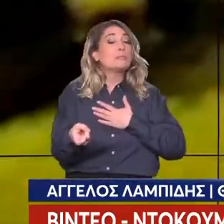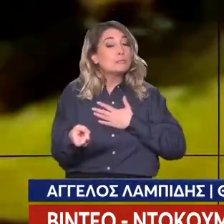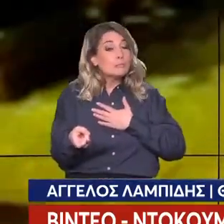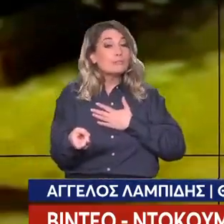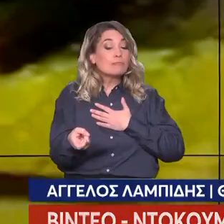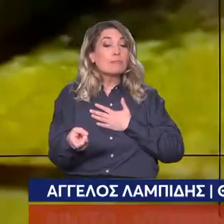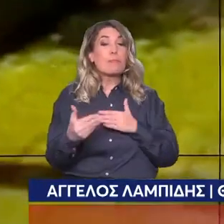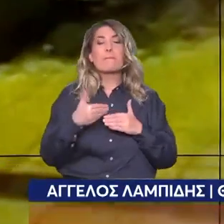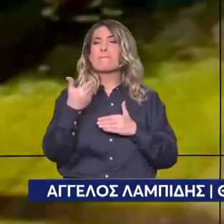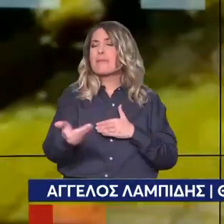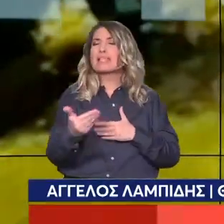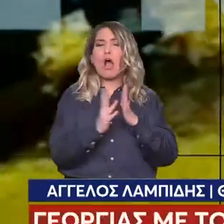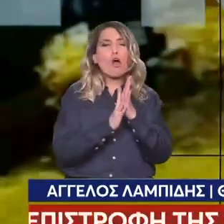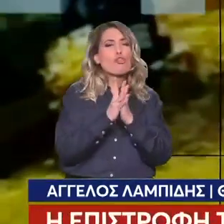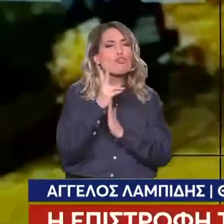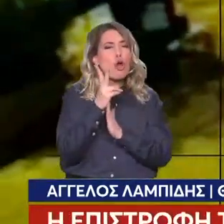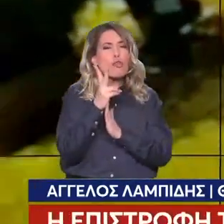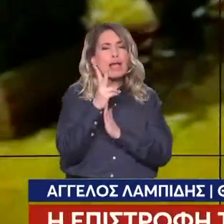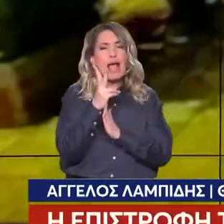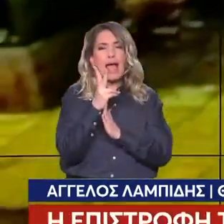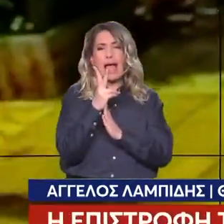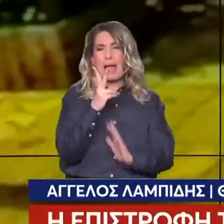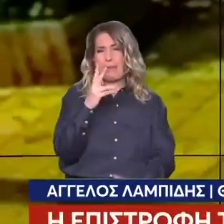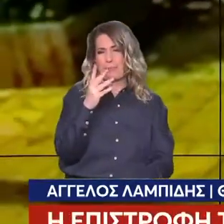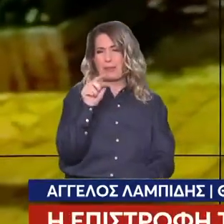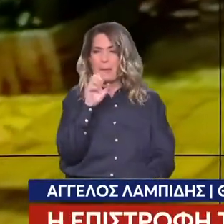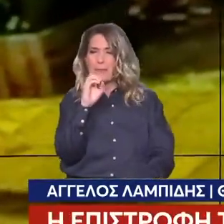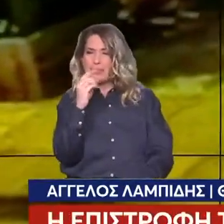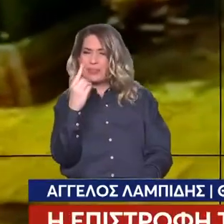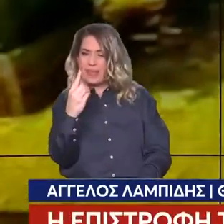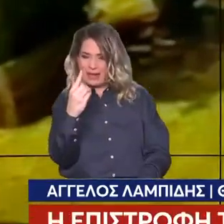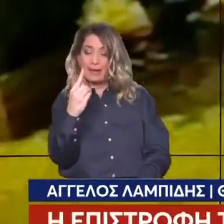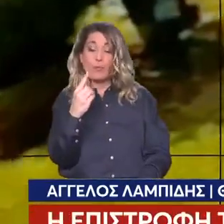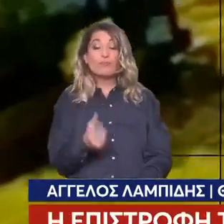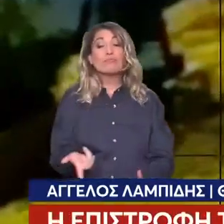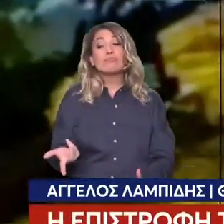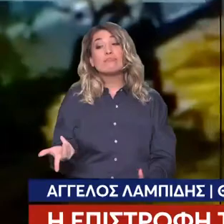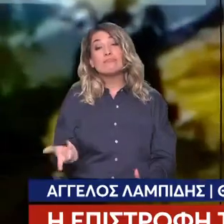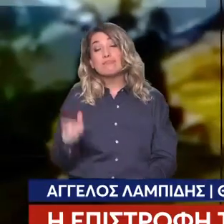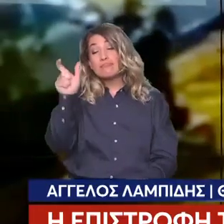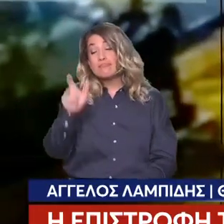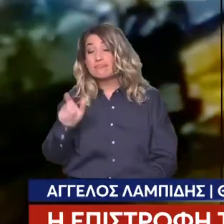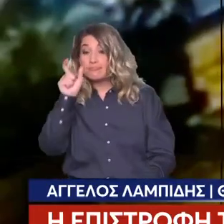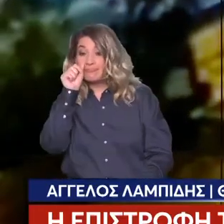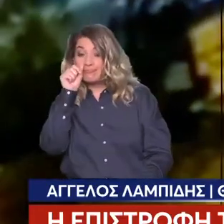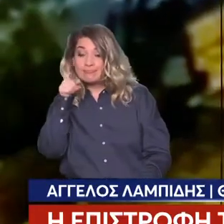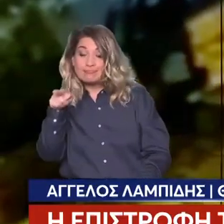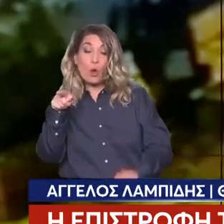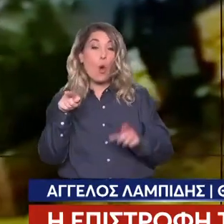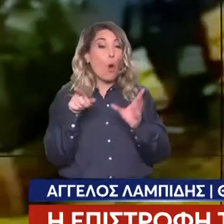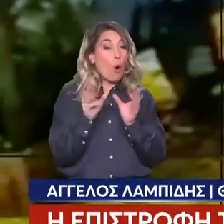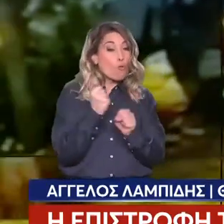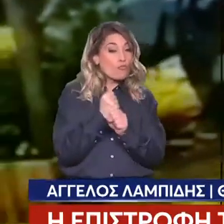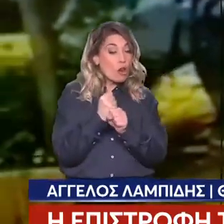τα μεσάνυχτα, δυστυχώς ο 39χρονος με τον φίλο του και συνεργό βγαίνουν από το σπίτι